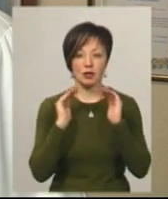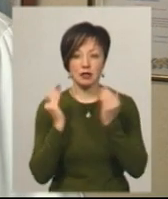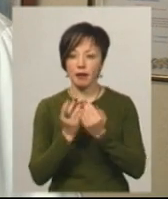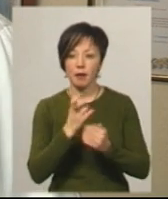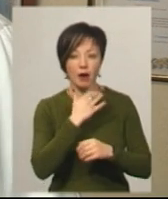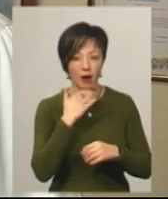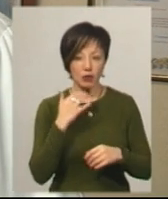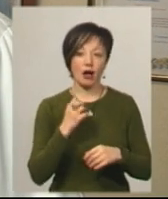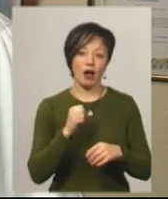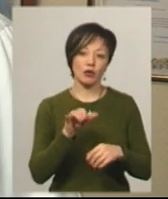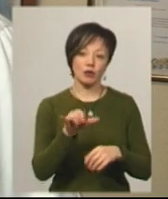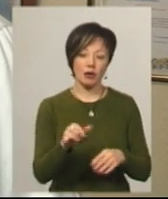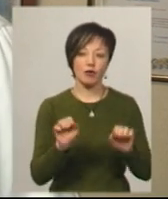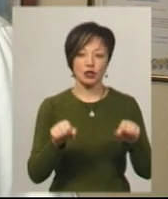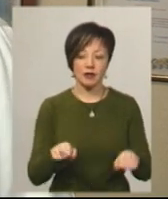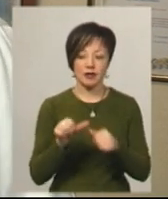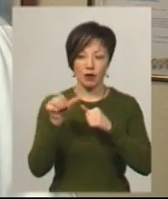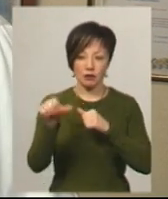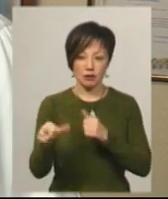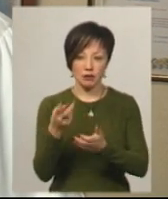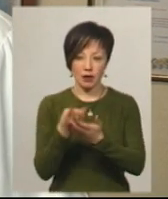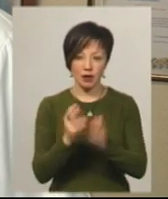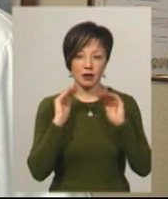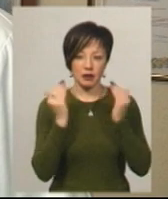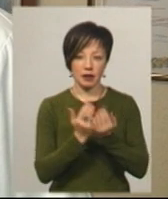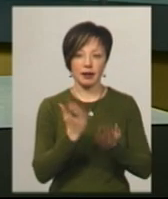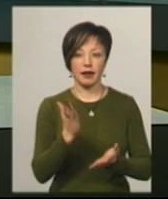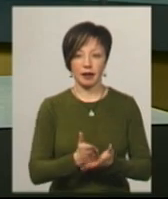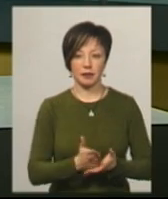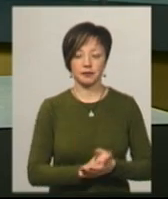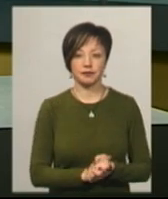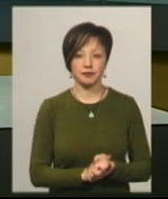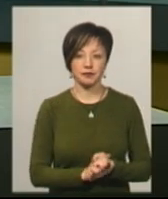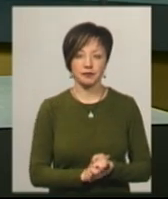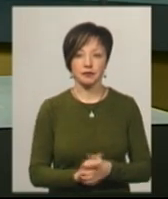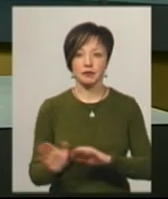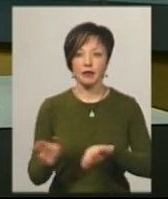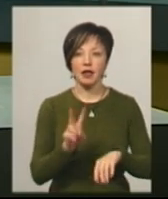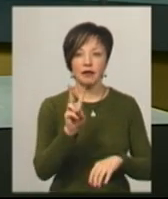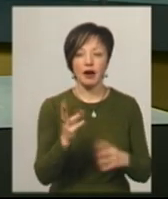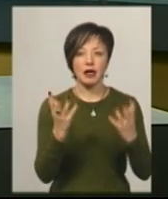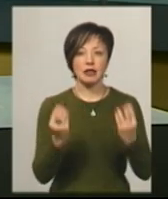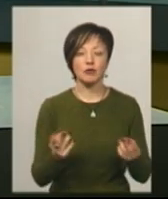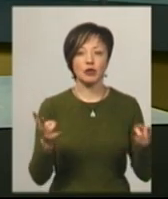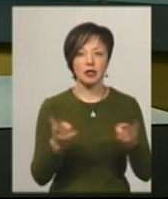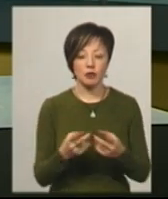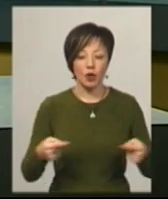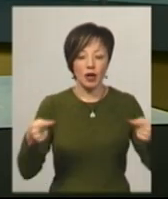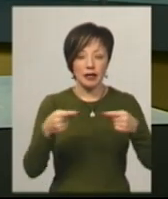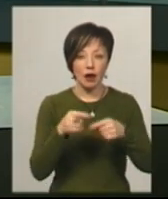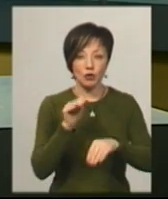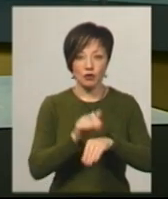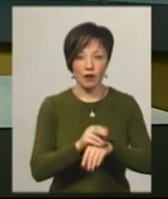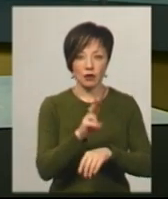нас, але можливість там ізолювати поодинокі випадки в них є. Два дні потрібно, аби діагностувати